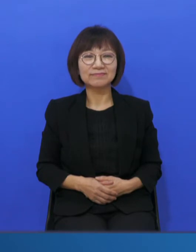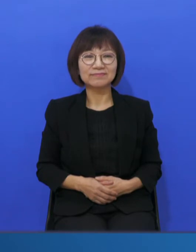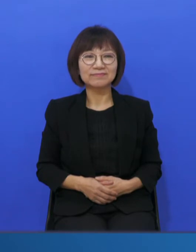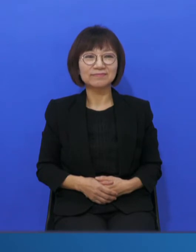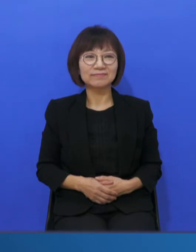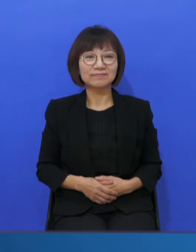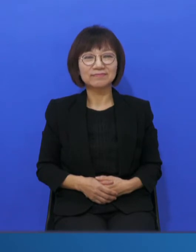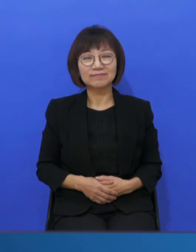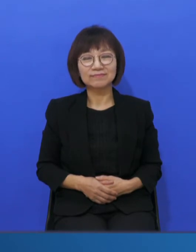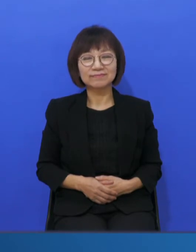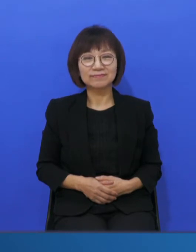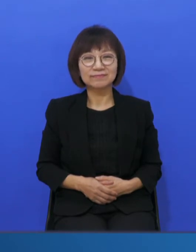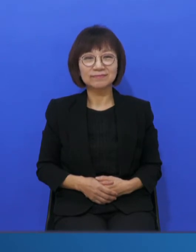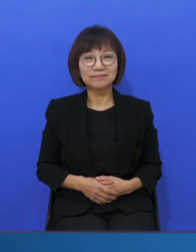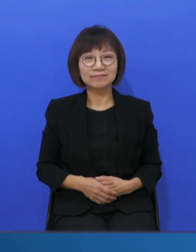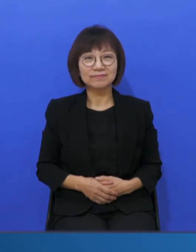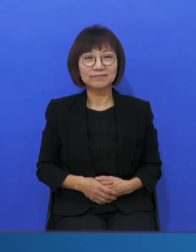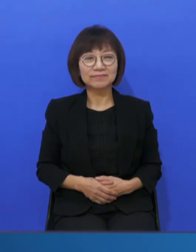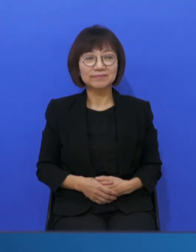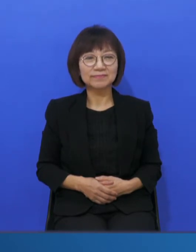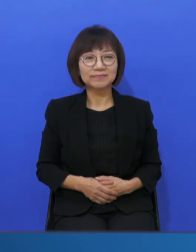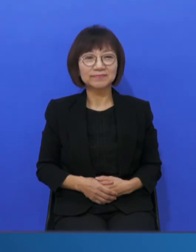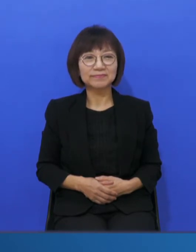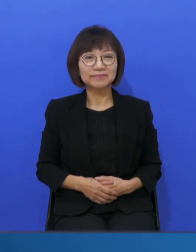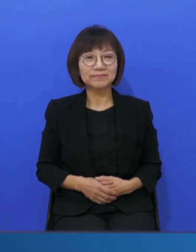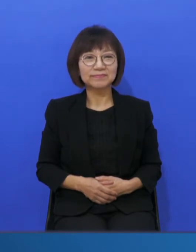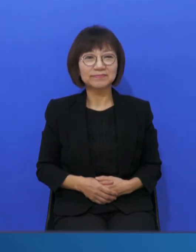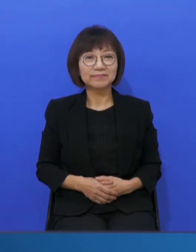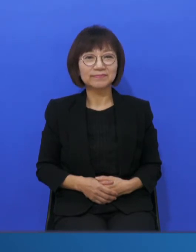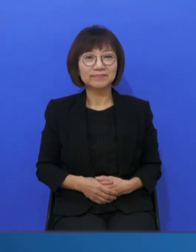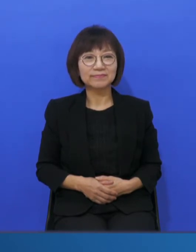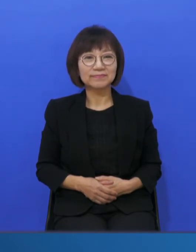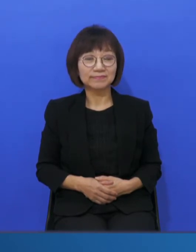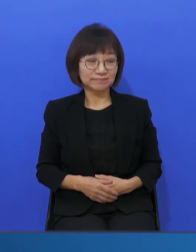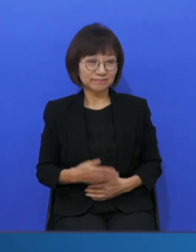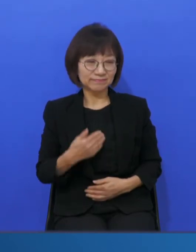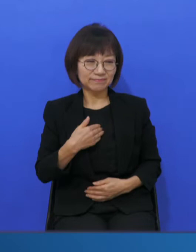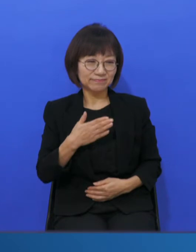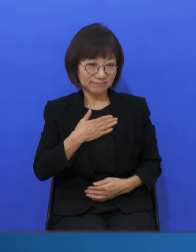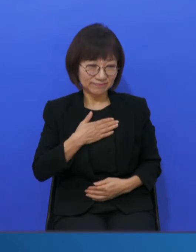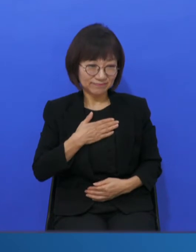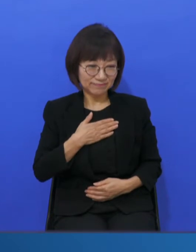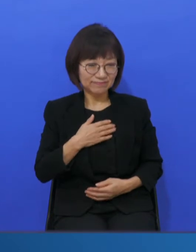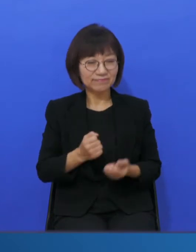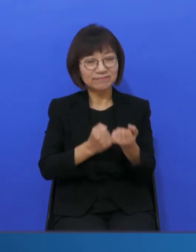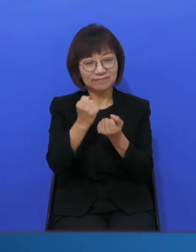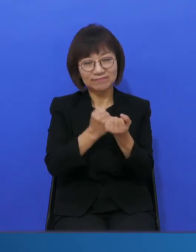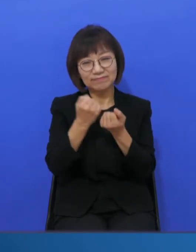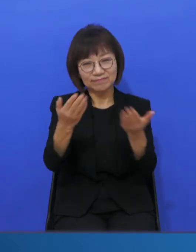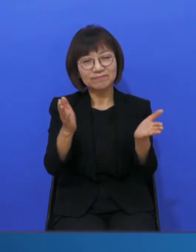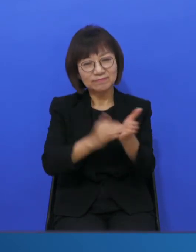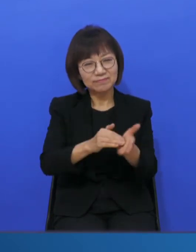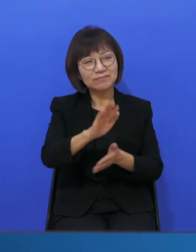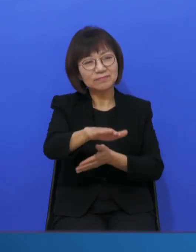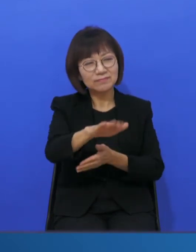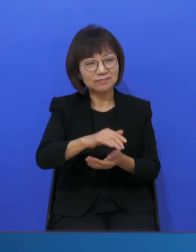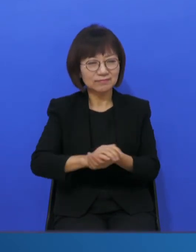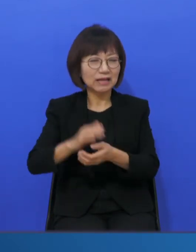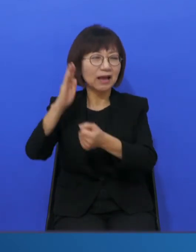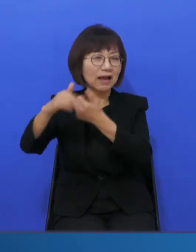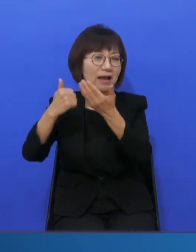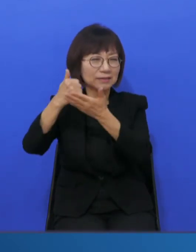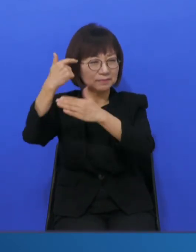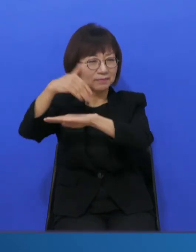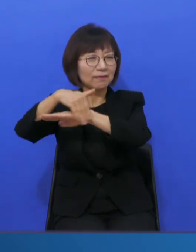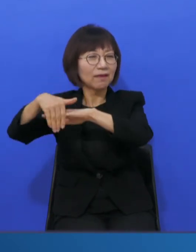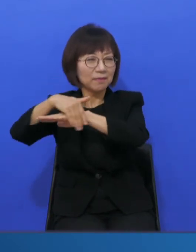and we wanted to start, or they wanted to start, very small and kind of grow. 저는 아니다. But from the very beginning, I knew, 하나님 계획은 확실해요. and I was so